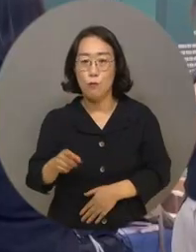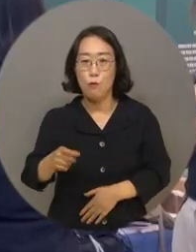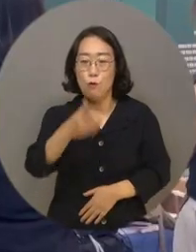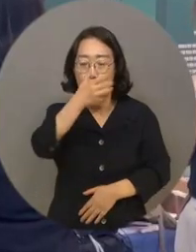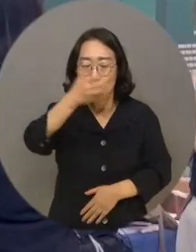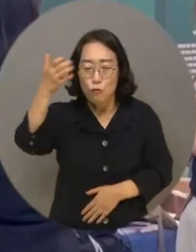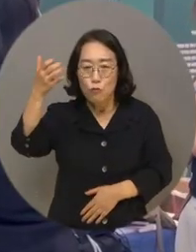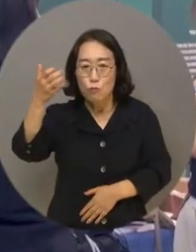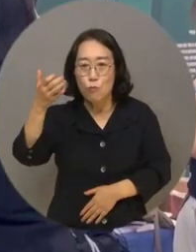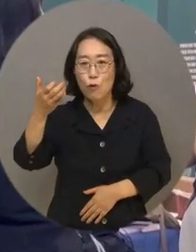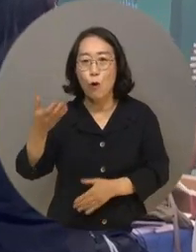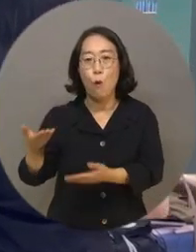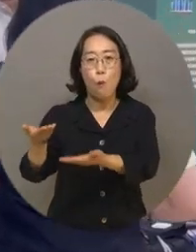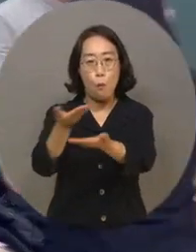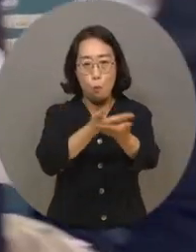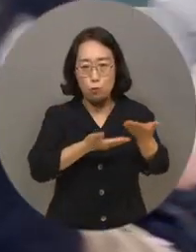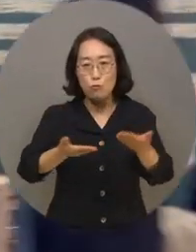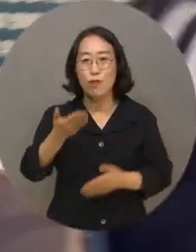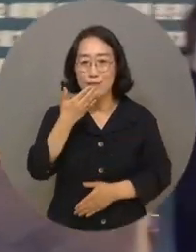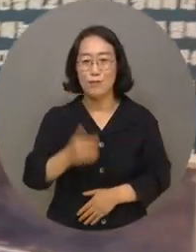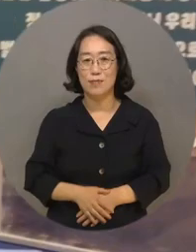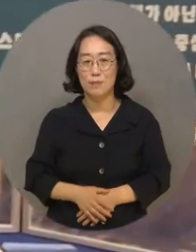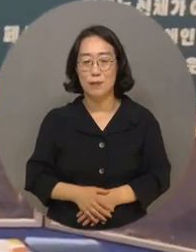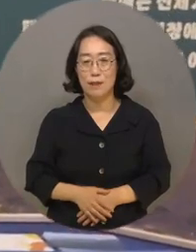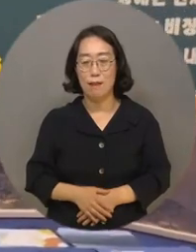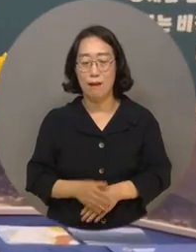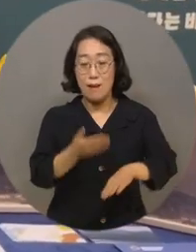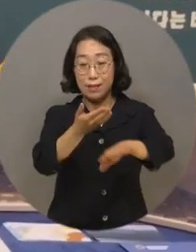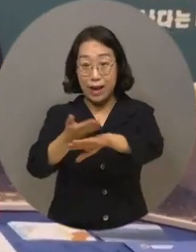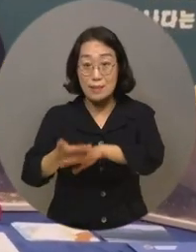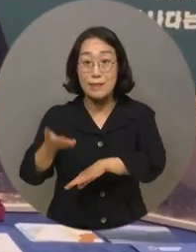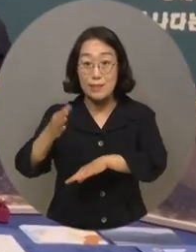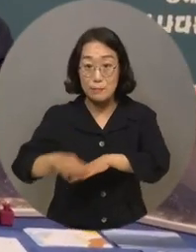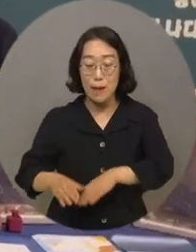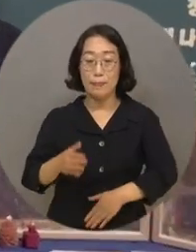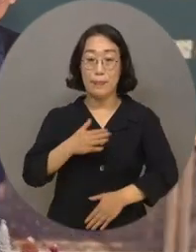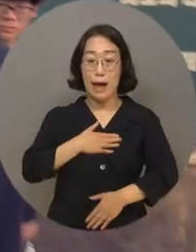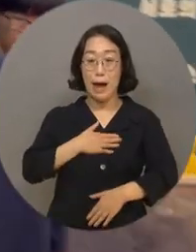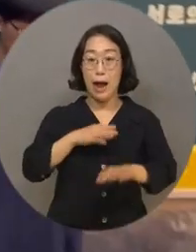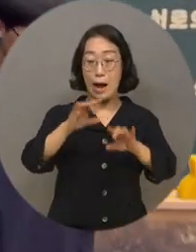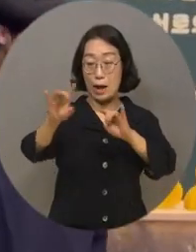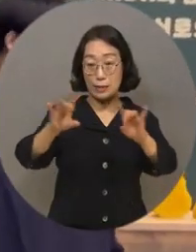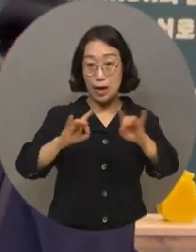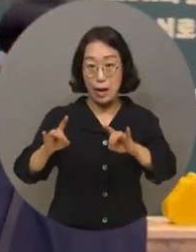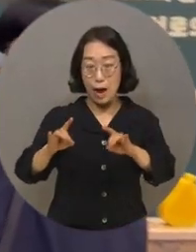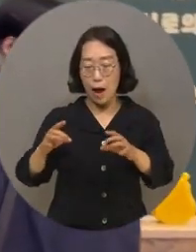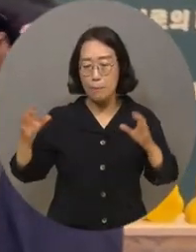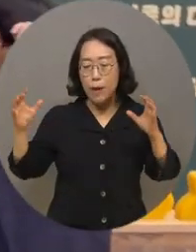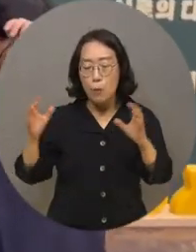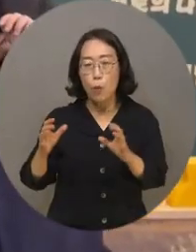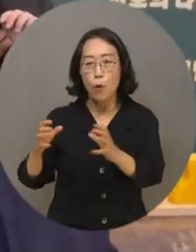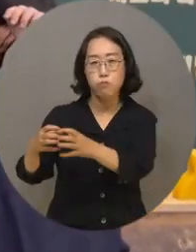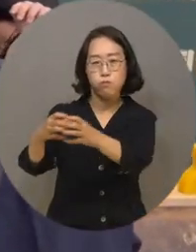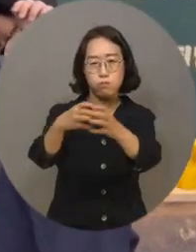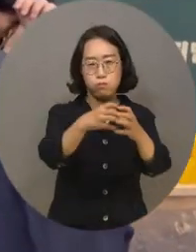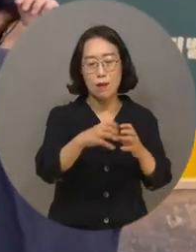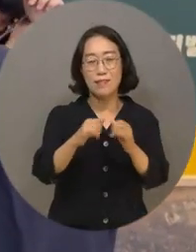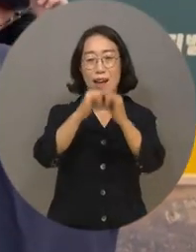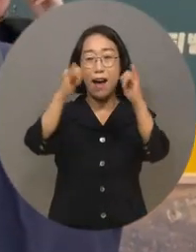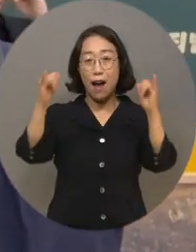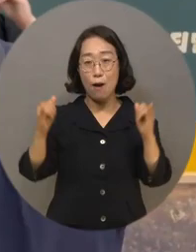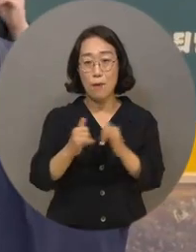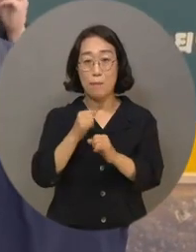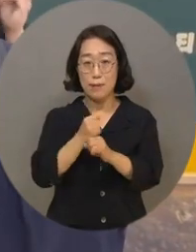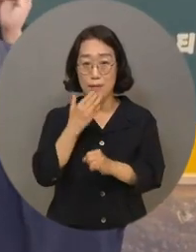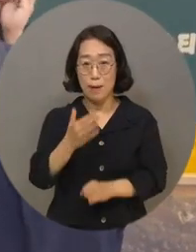공유할 수 있는 공간도 있습니다. 서로 다른 개개인이 나가 모여 다 함께 살 수 있는 사회를 만들 수 있다는 뜻의